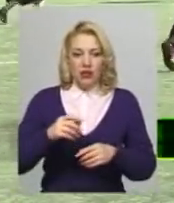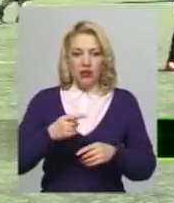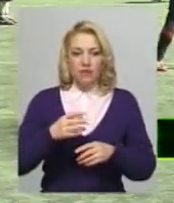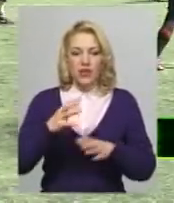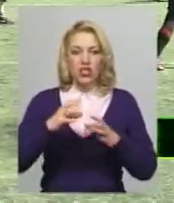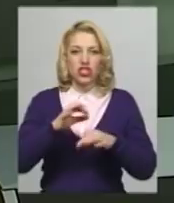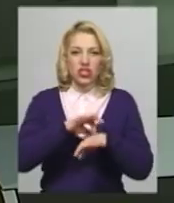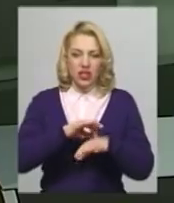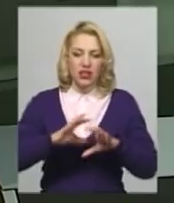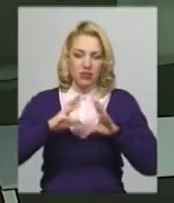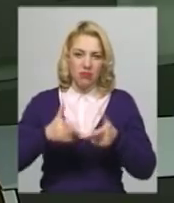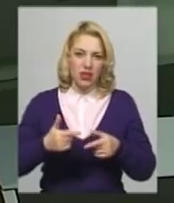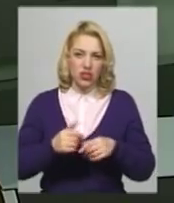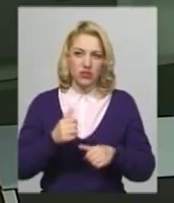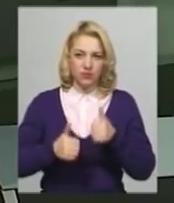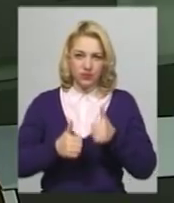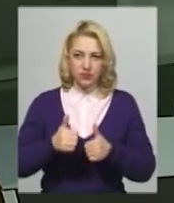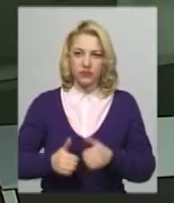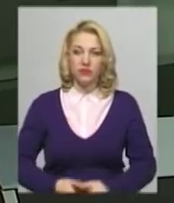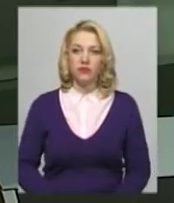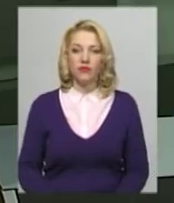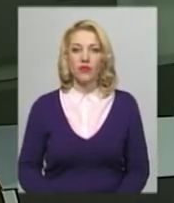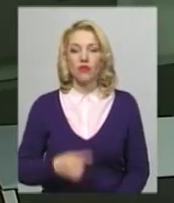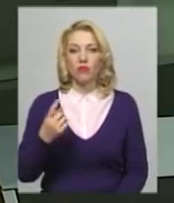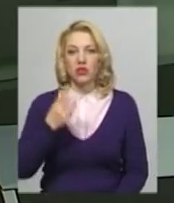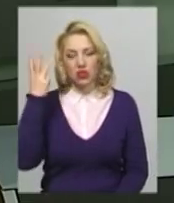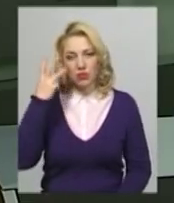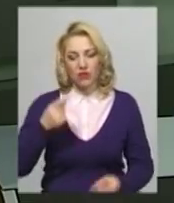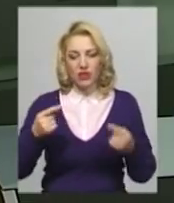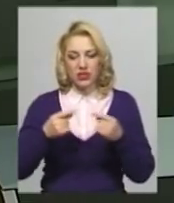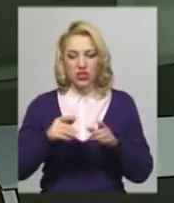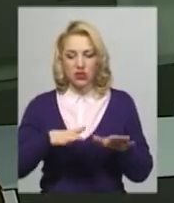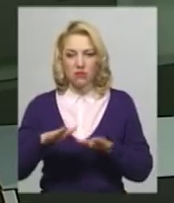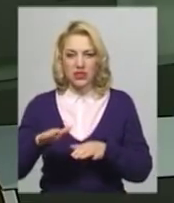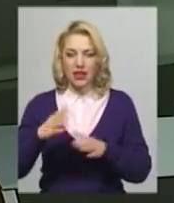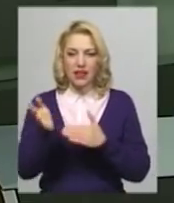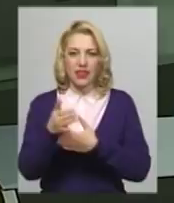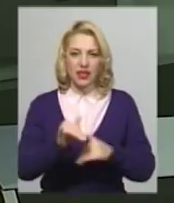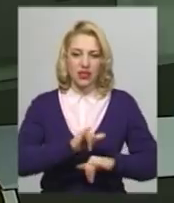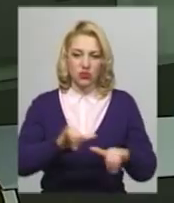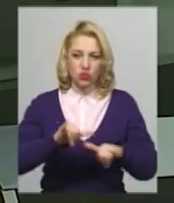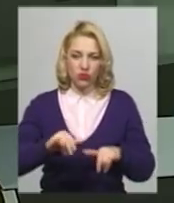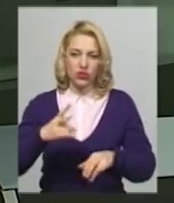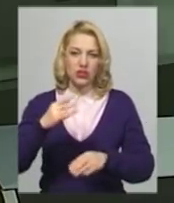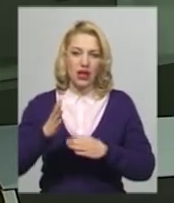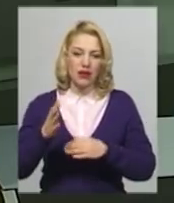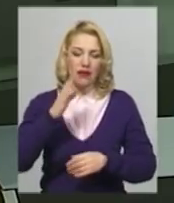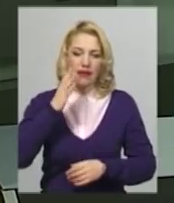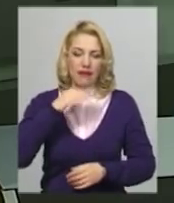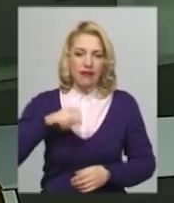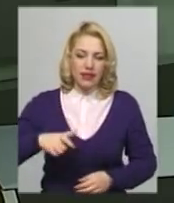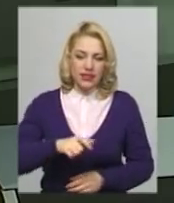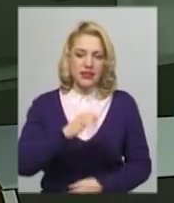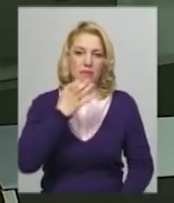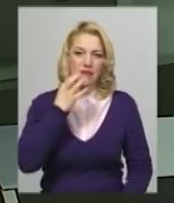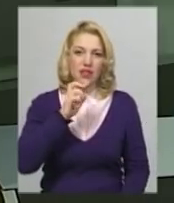«Шкіряний м'яч». Уперше у Хмельницькому визначили місцяне арестовище на річці Південний Буг. Про це розповів начальник Хмельницького